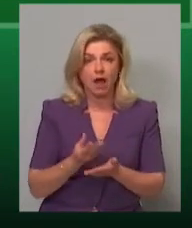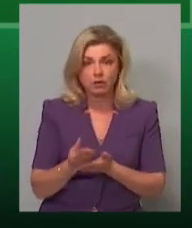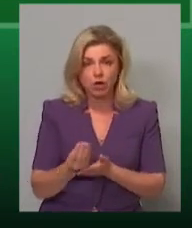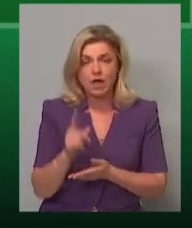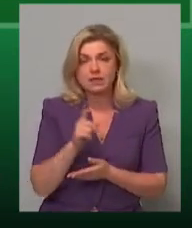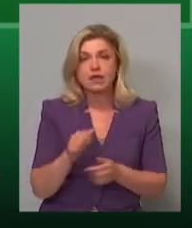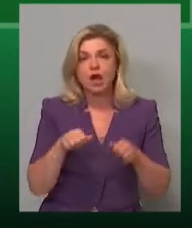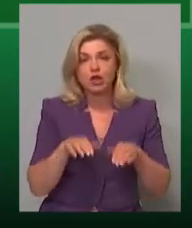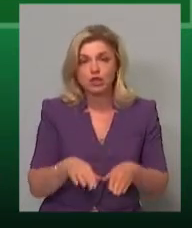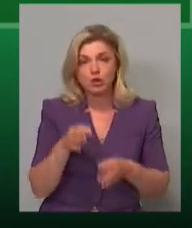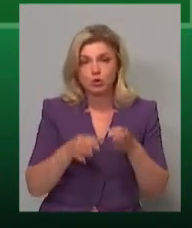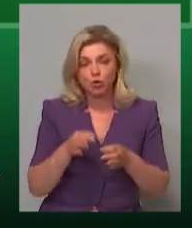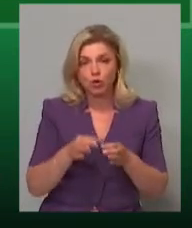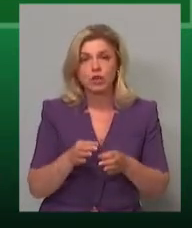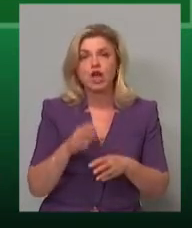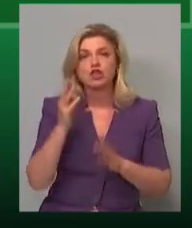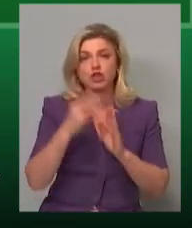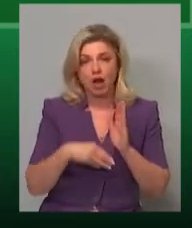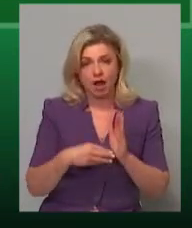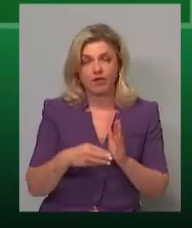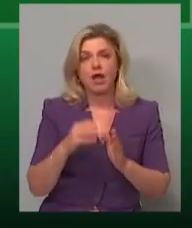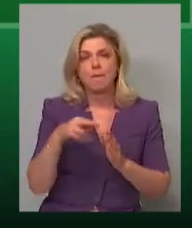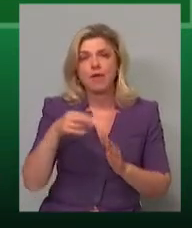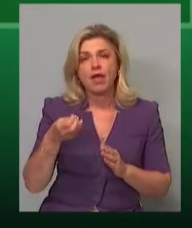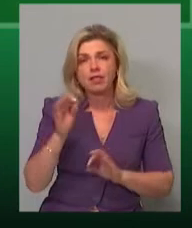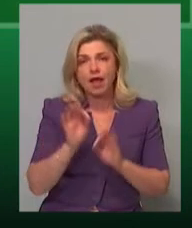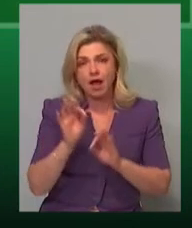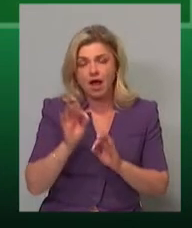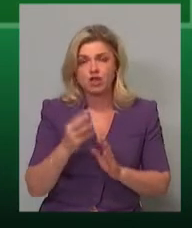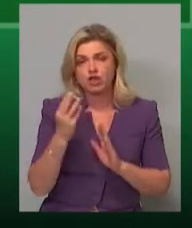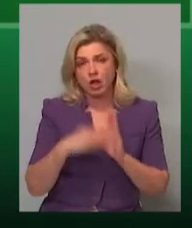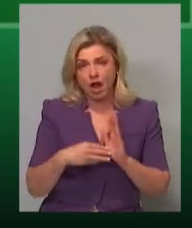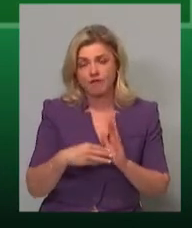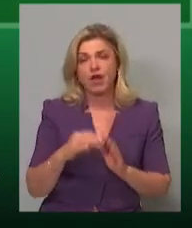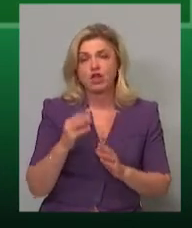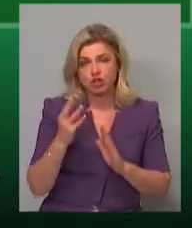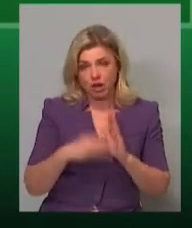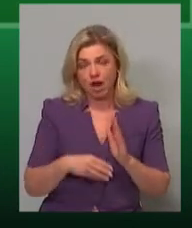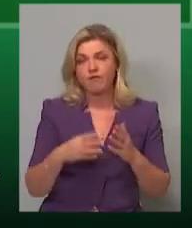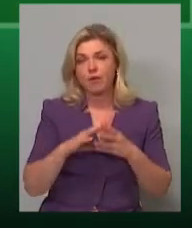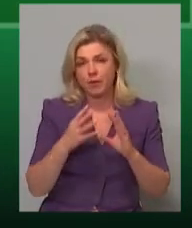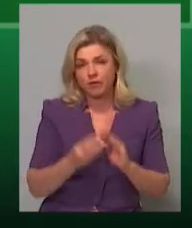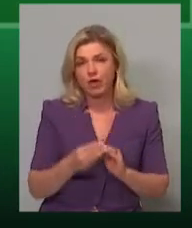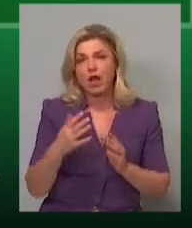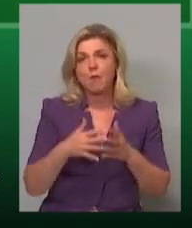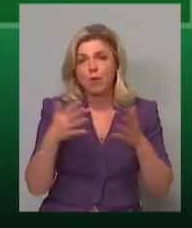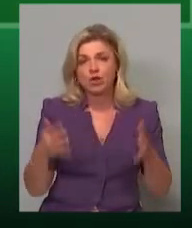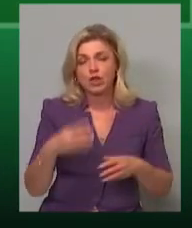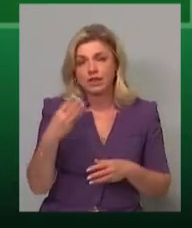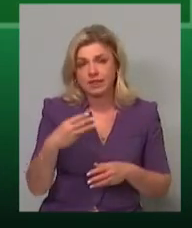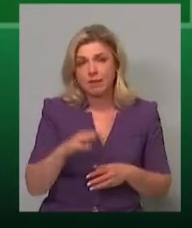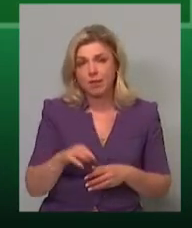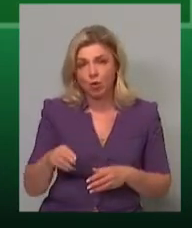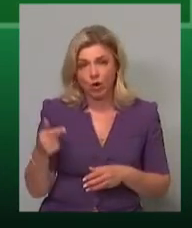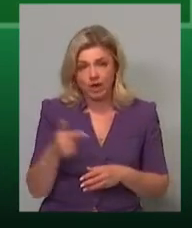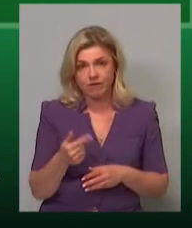рішенням суду, нарахували штрафні санкції – пеня, штраф та інфляція. Штрафні санкції склали більше 30 мільйонів гривень.